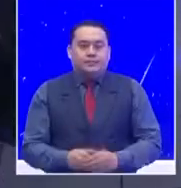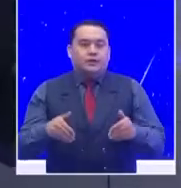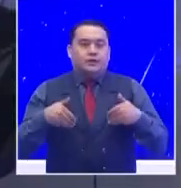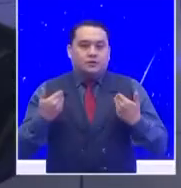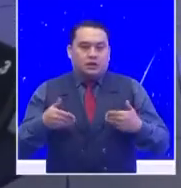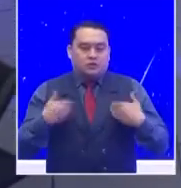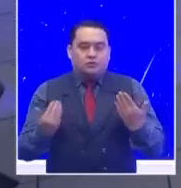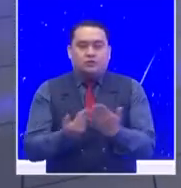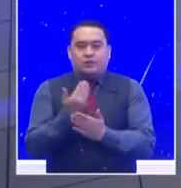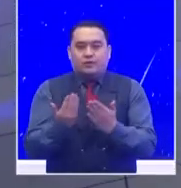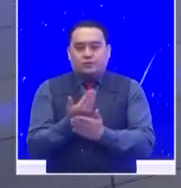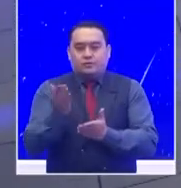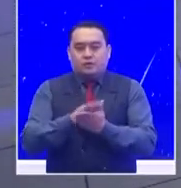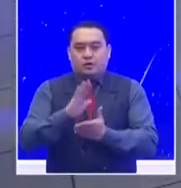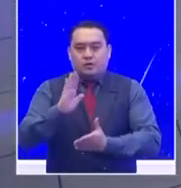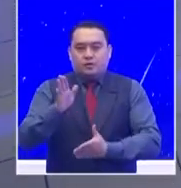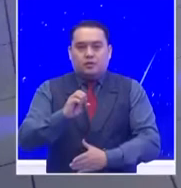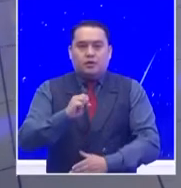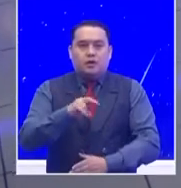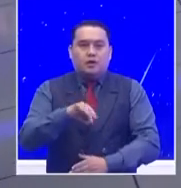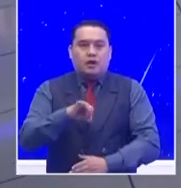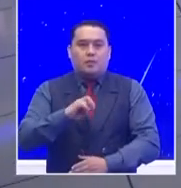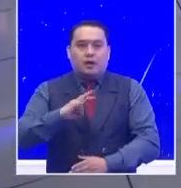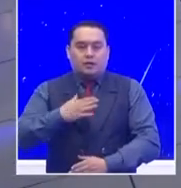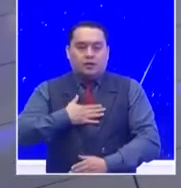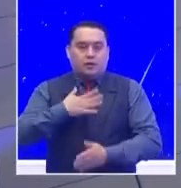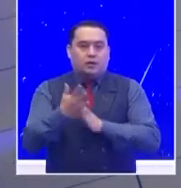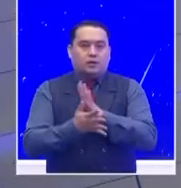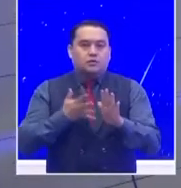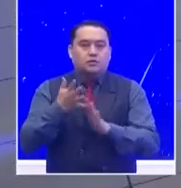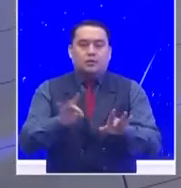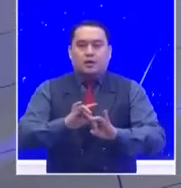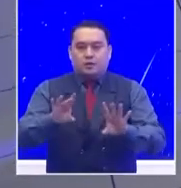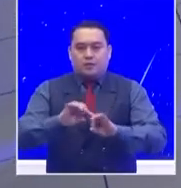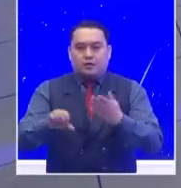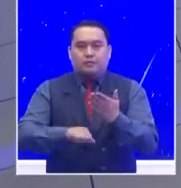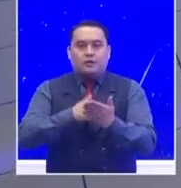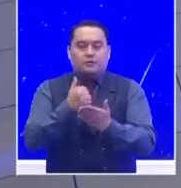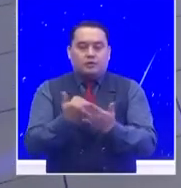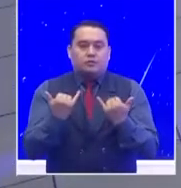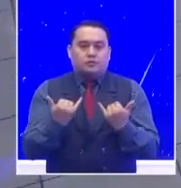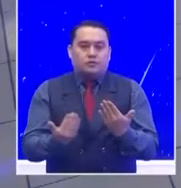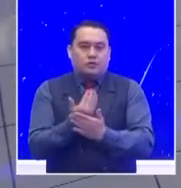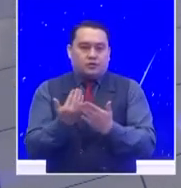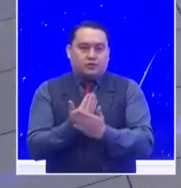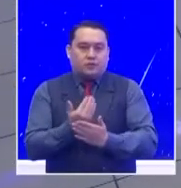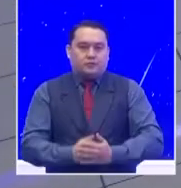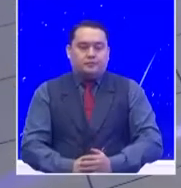Здравствуйте! Время новостей на телеканале ЖТСУ. В студии Эляман Раймбеков, и сурдоперевод обеспечивает Марат Жумабеков. Смотрите сегодня.